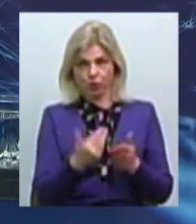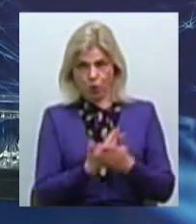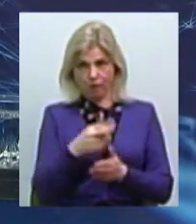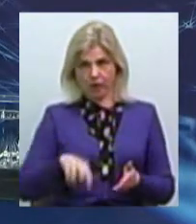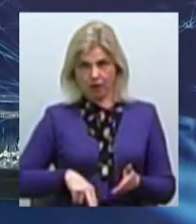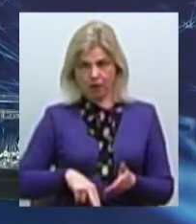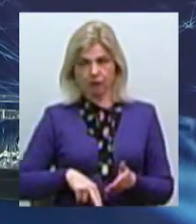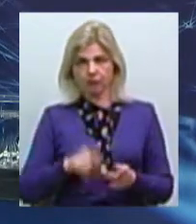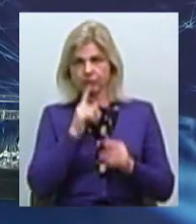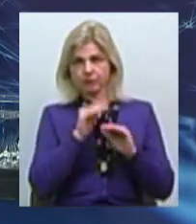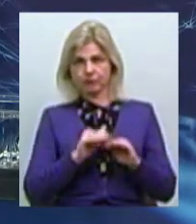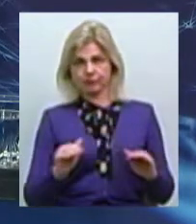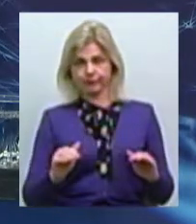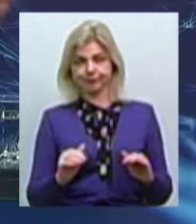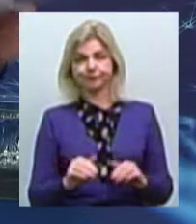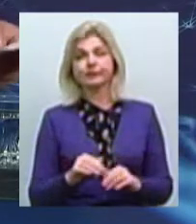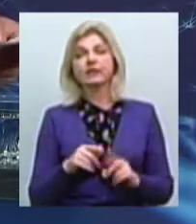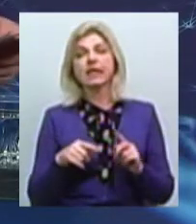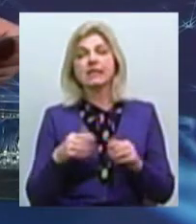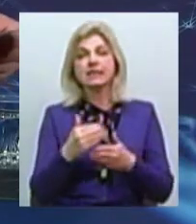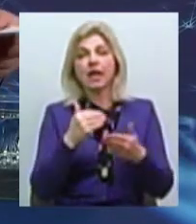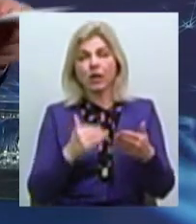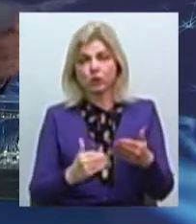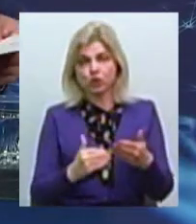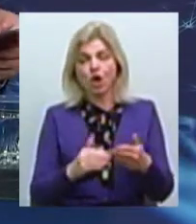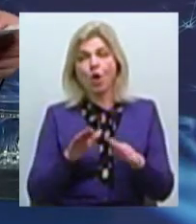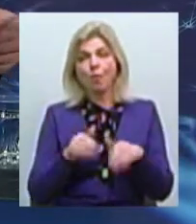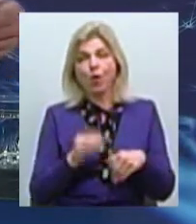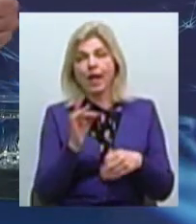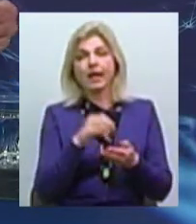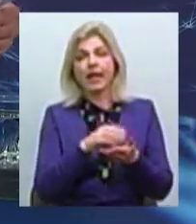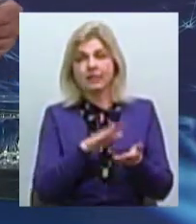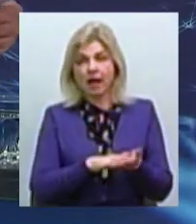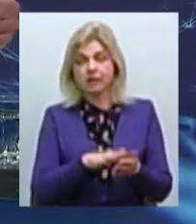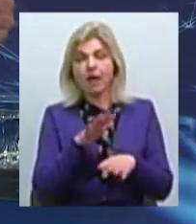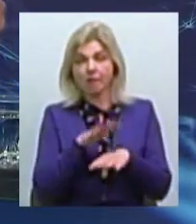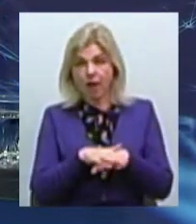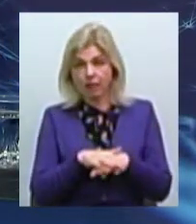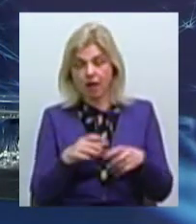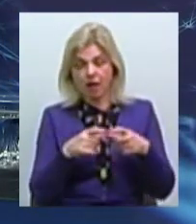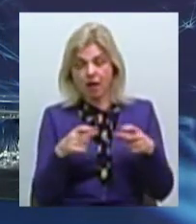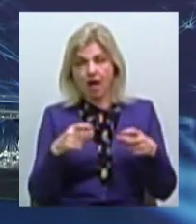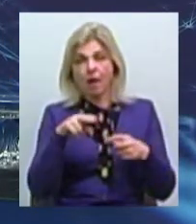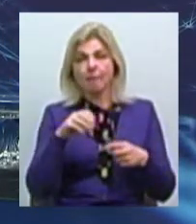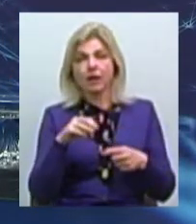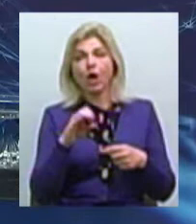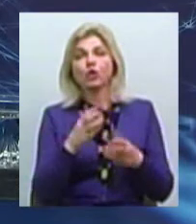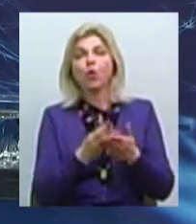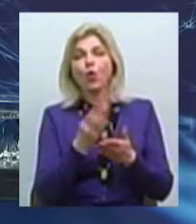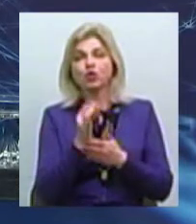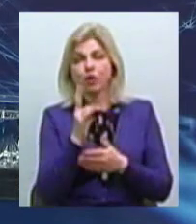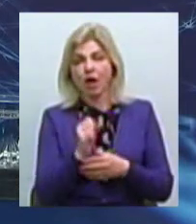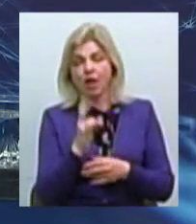то есть следующим этапом после регистратора банк платежка на 10 фирм однодневок